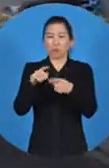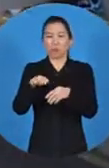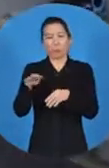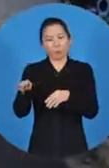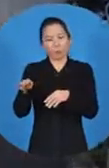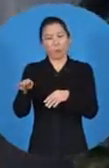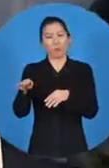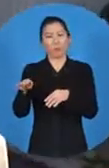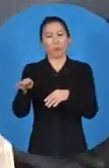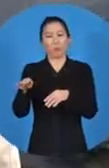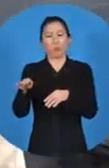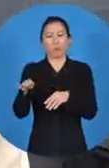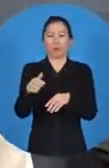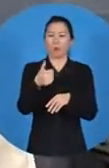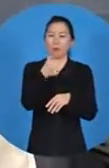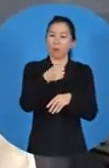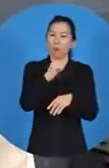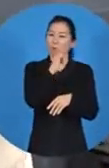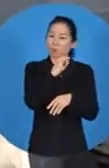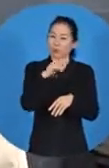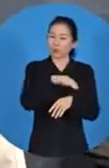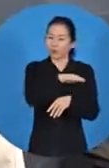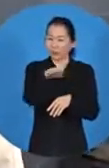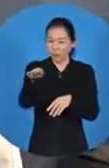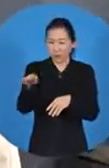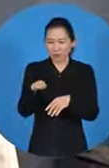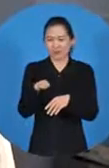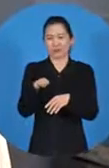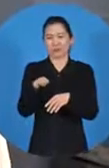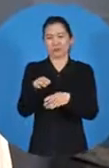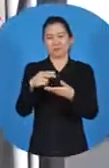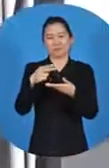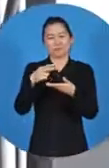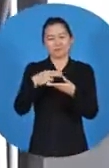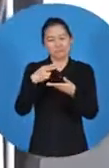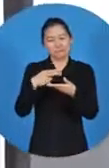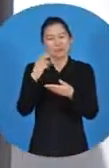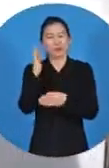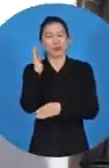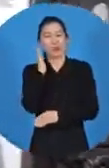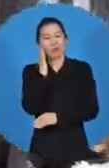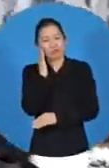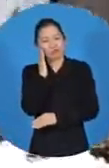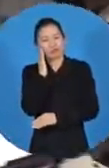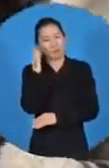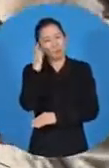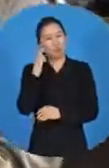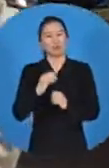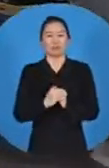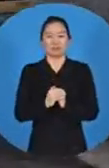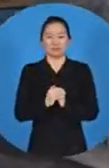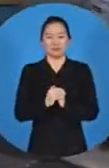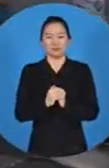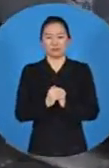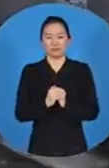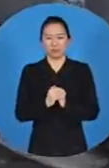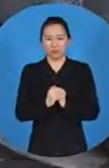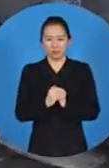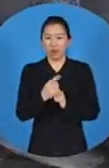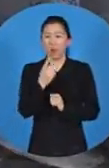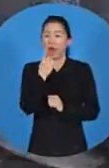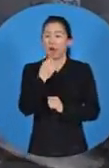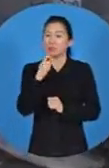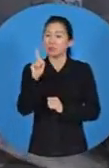のお子さんとか、あのお年召した方とかでも食べやすい豚肉だなと思います。 はい、しかも味付け